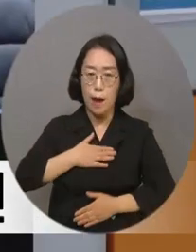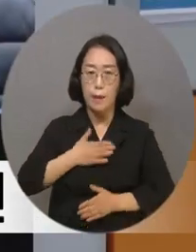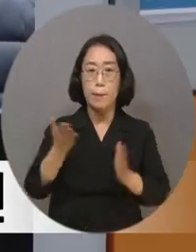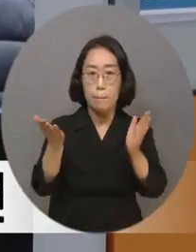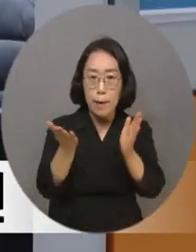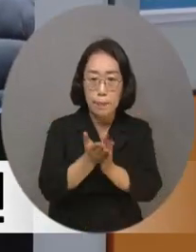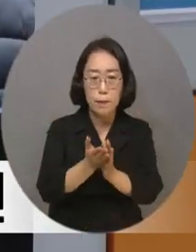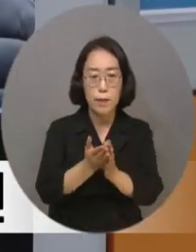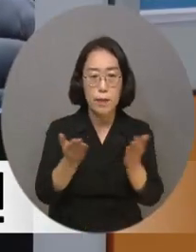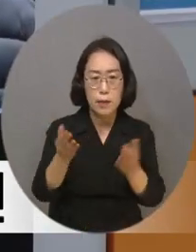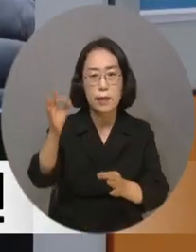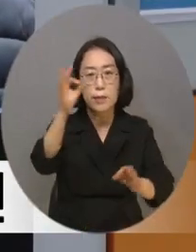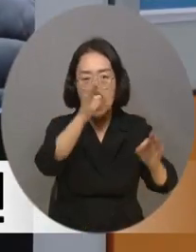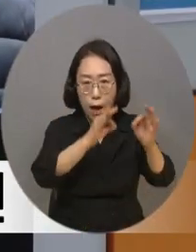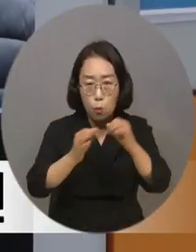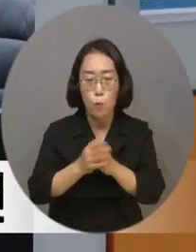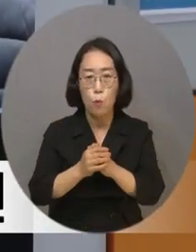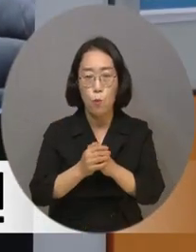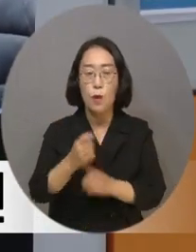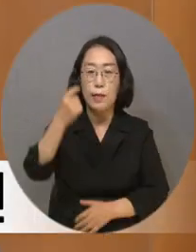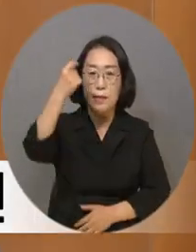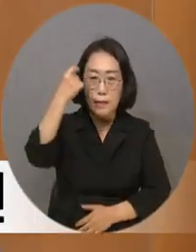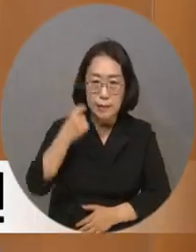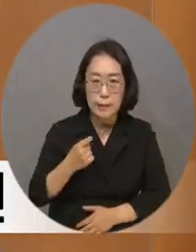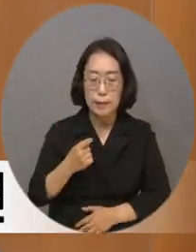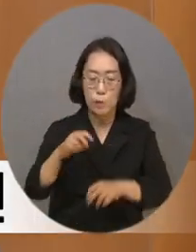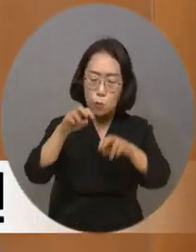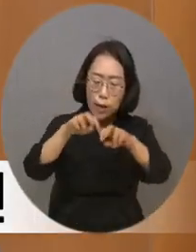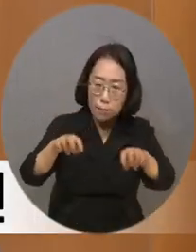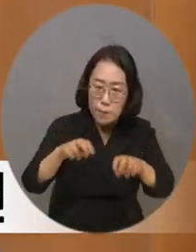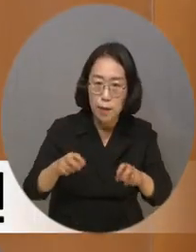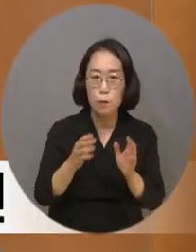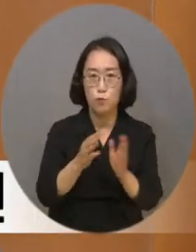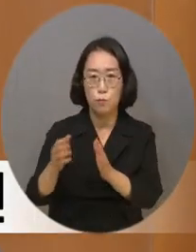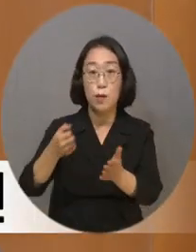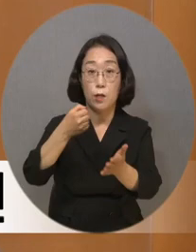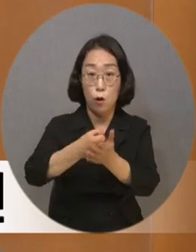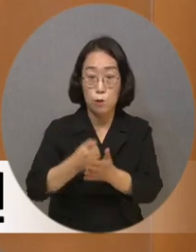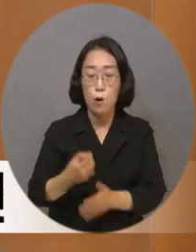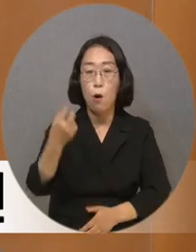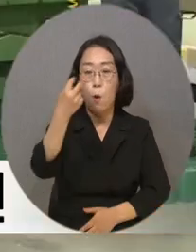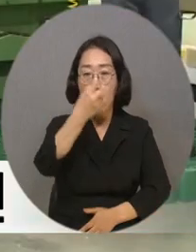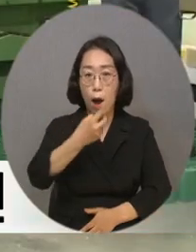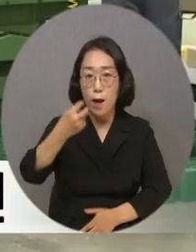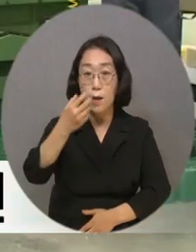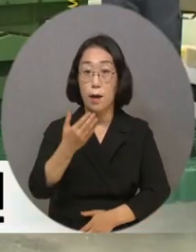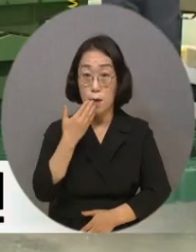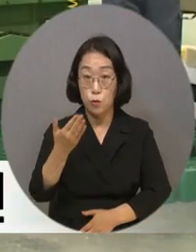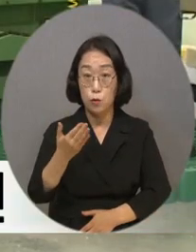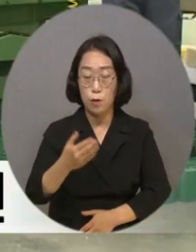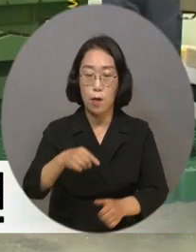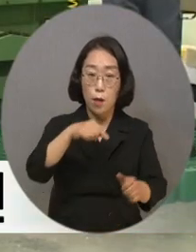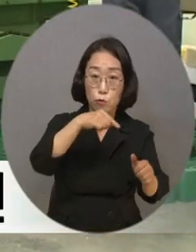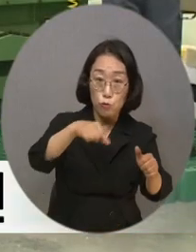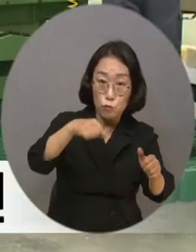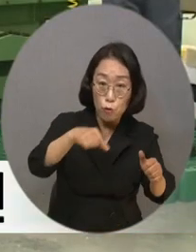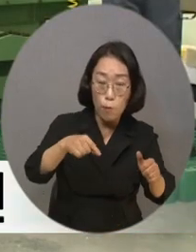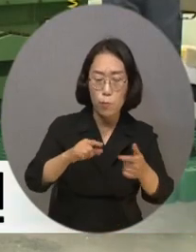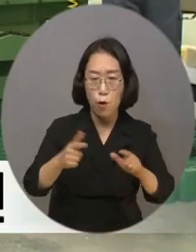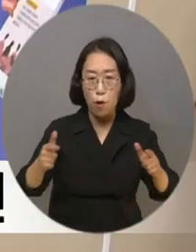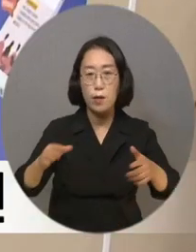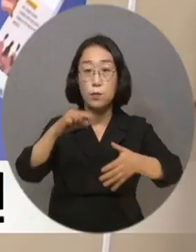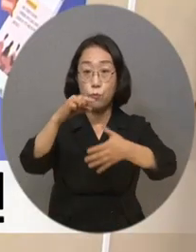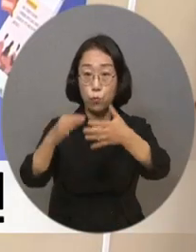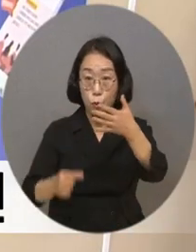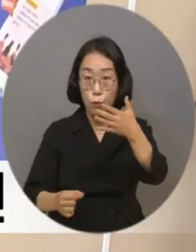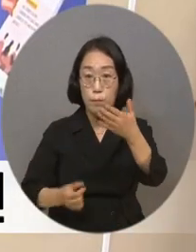적합한 직업을 찾고 진로를 인식, 탐색, 준비, 결정하고 관리할 수 있도록 진로 수업을 비롯한 다양한